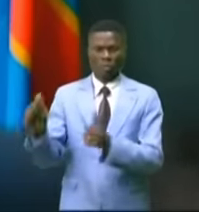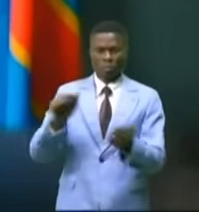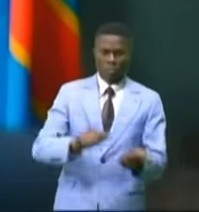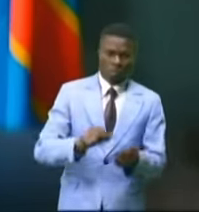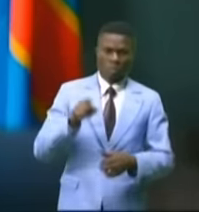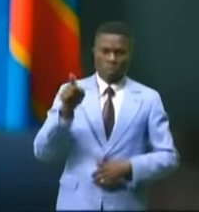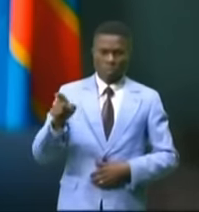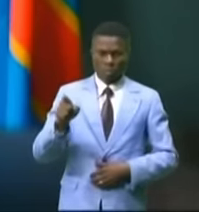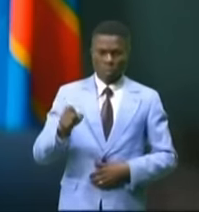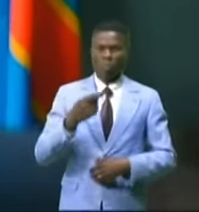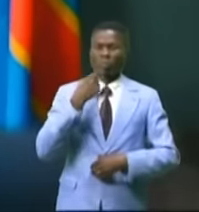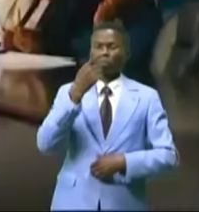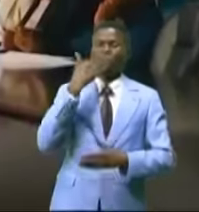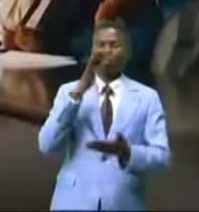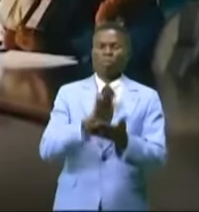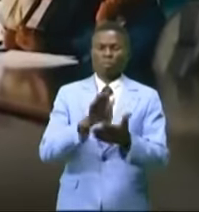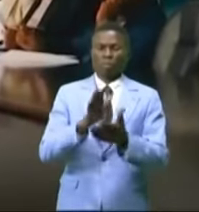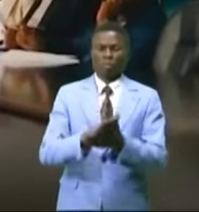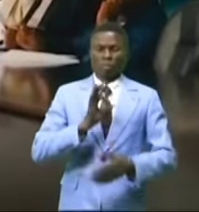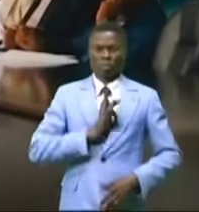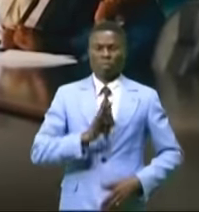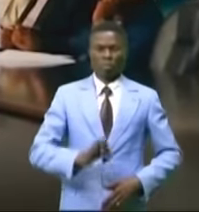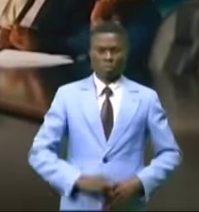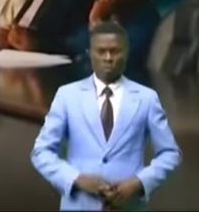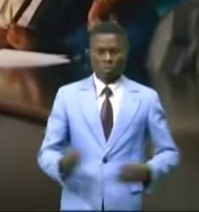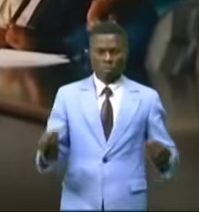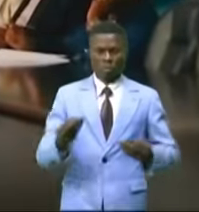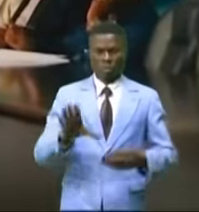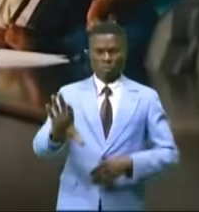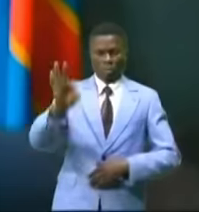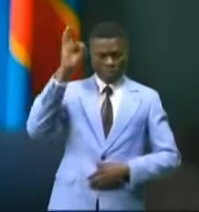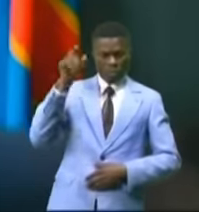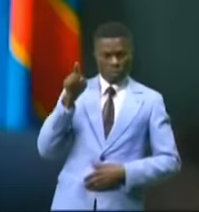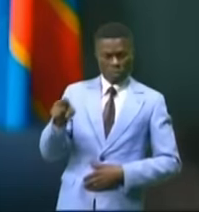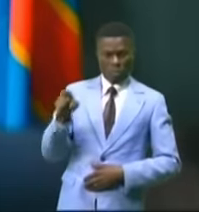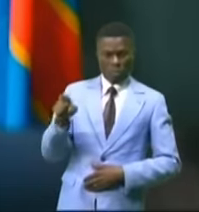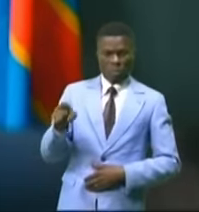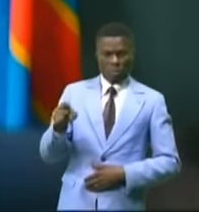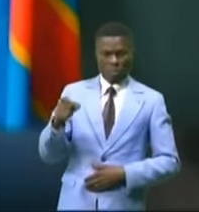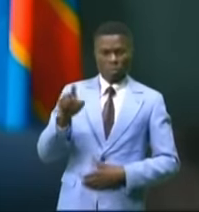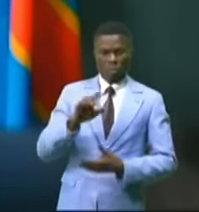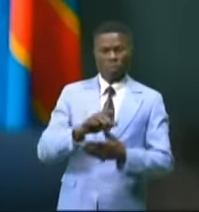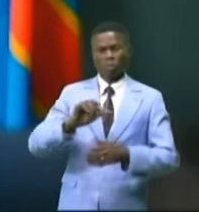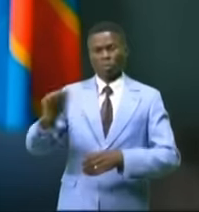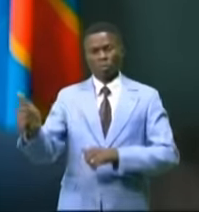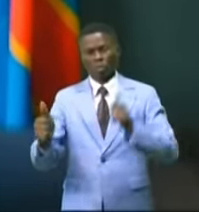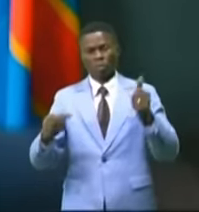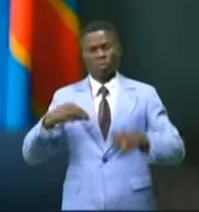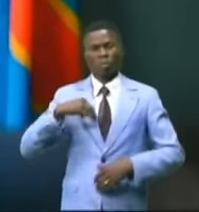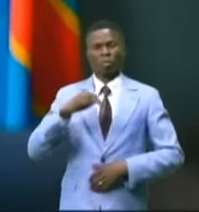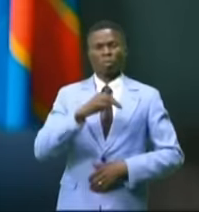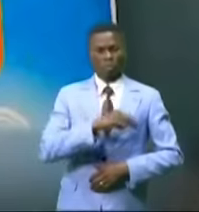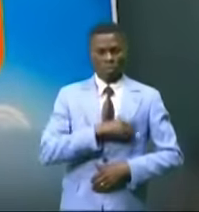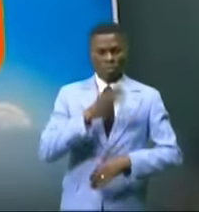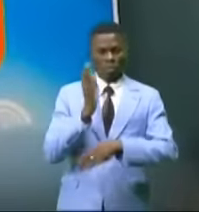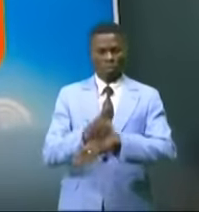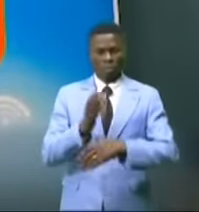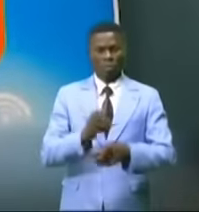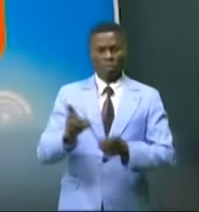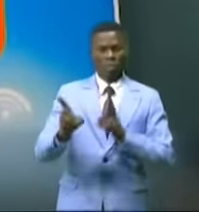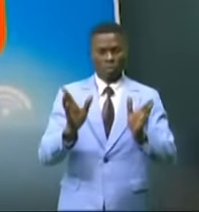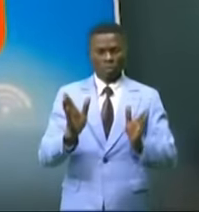Kongolo remercie le chef de l'État pour avoir porté le choix sur lui et sur les autres membres du conseil